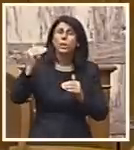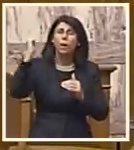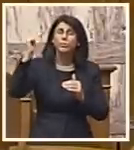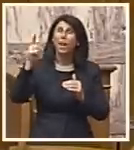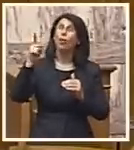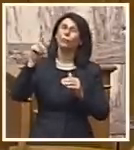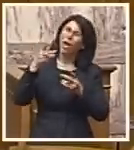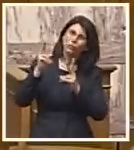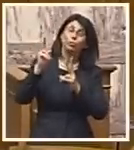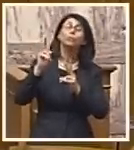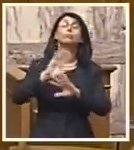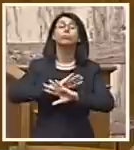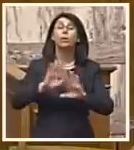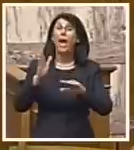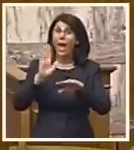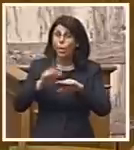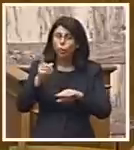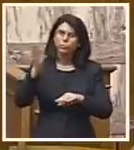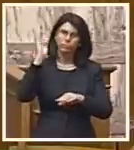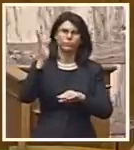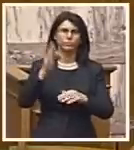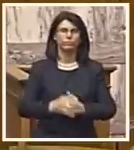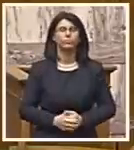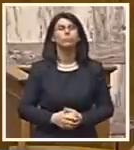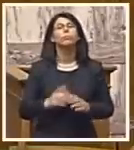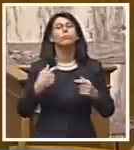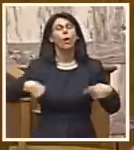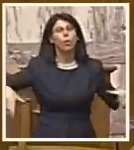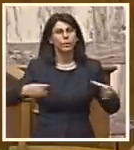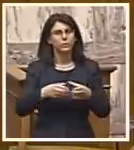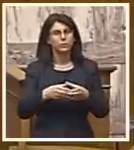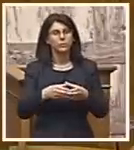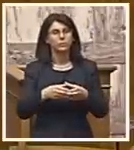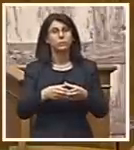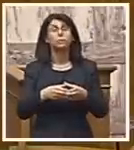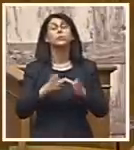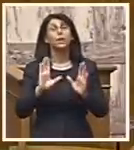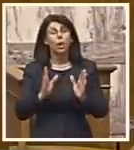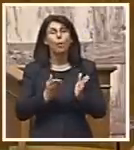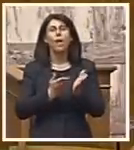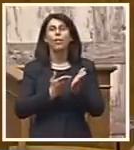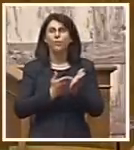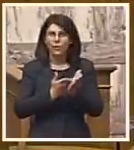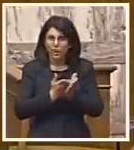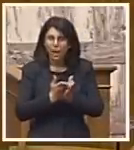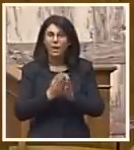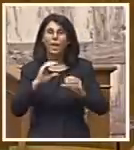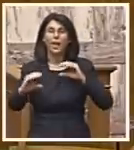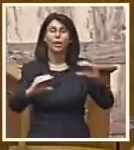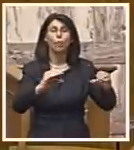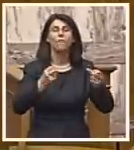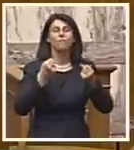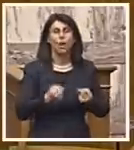βρίσκονται οι κάθε είδους ένοχοι. Μαζί και η δίκαιη κατανομή των βαρών. Μαζί